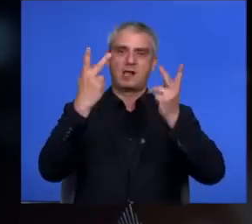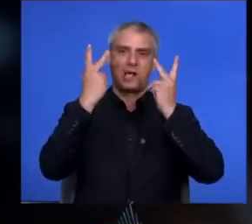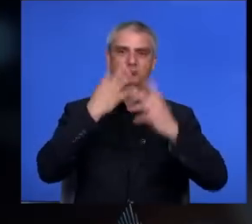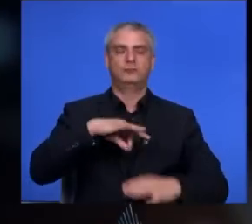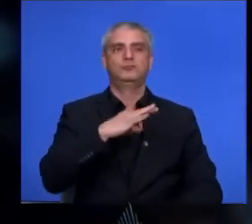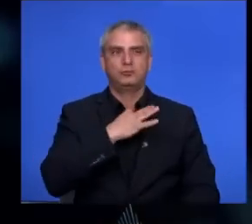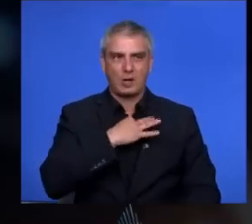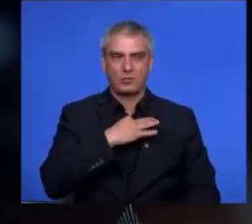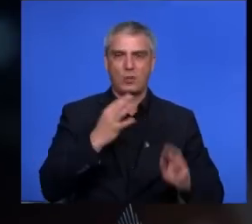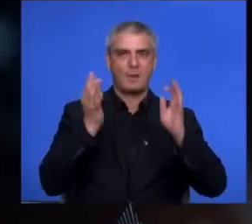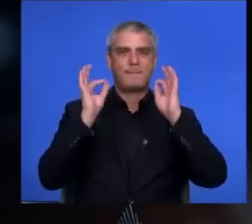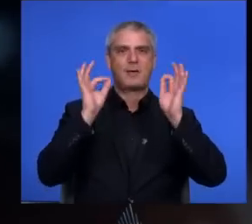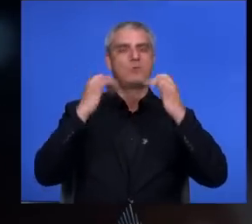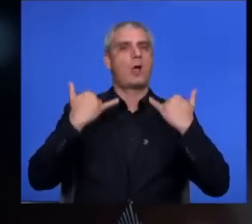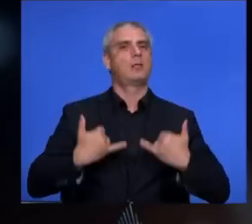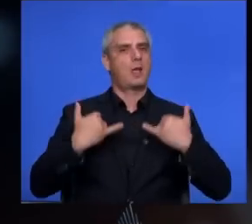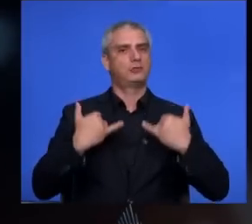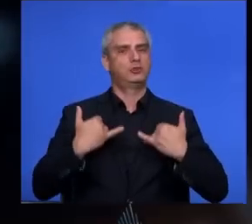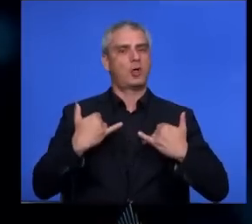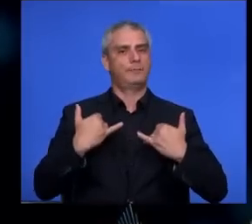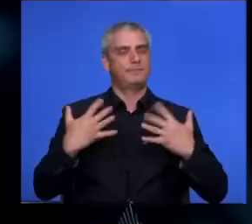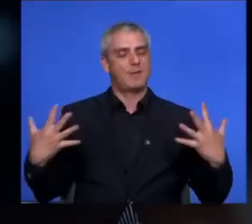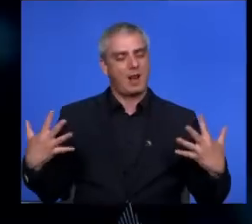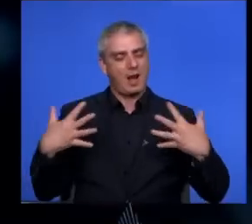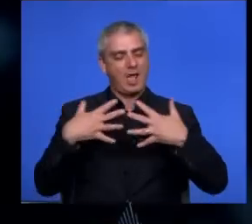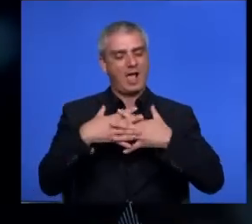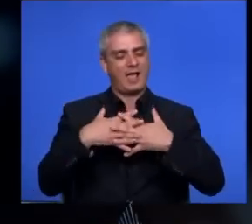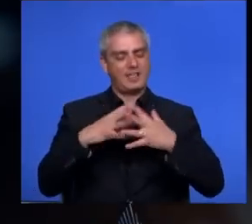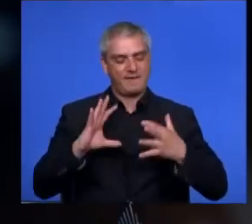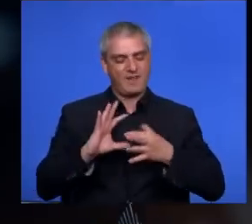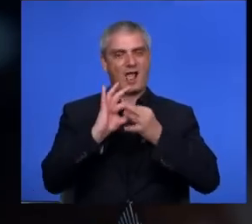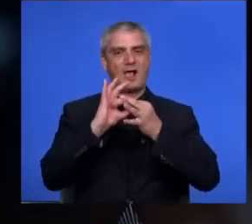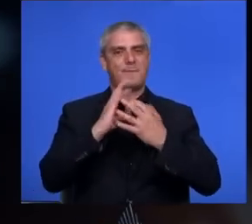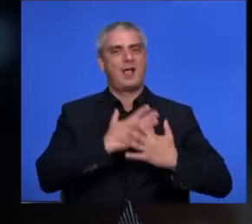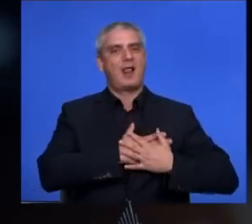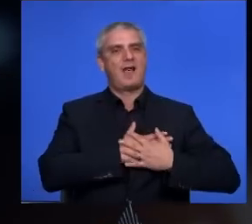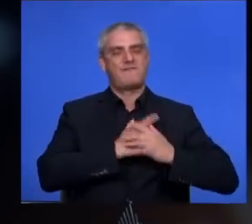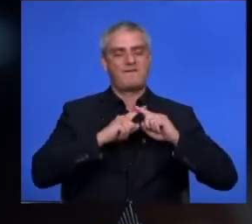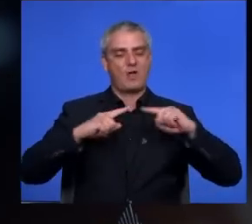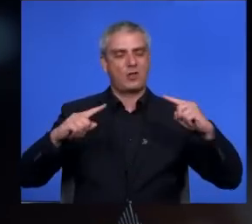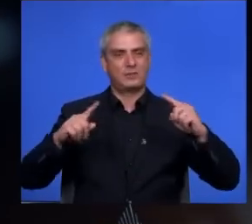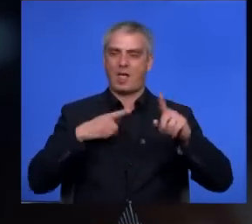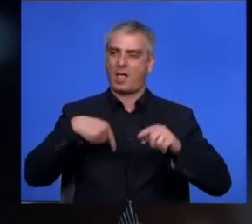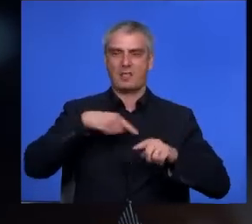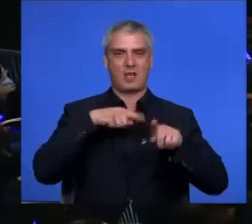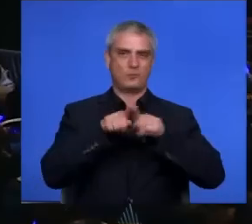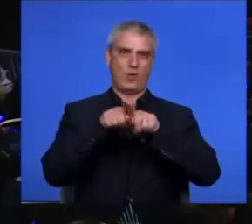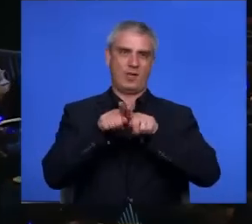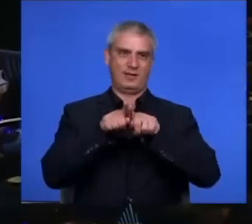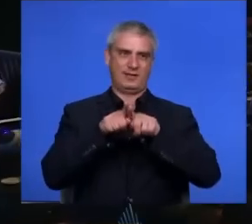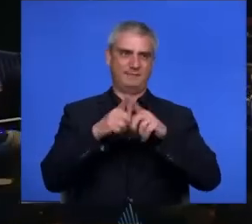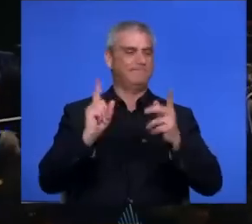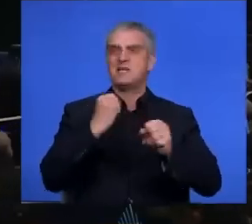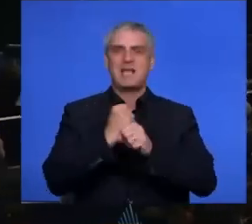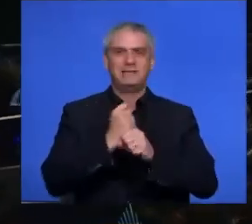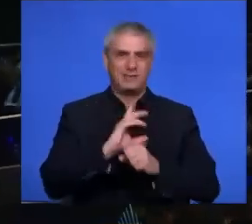שלנו במיוחד היום זה לאחד ולחבר בין הלבבות. אחים אנחנו, מי יעשה את זה